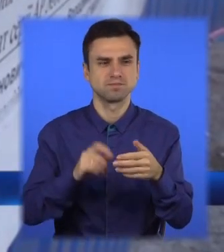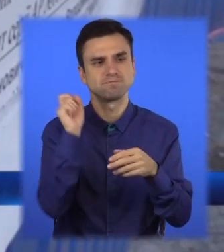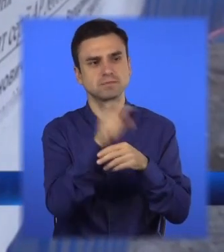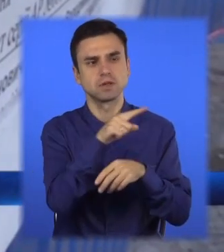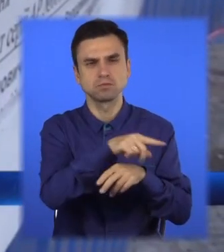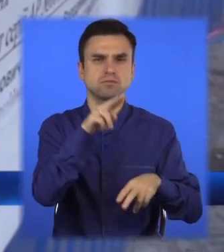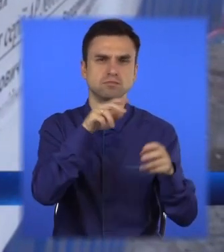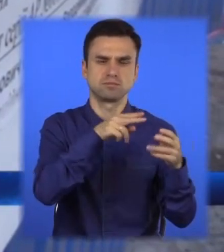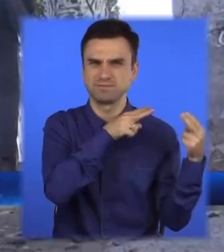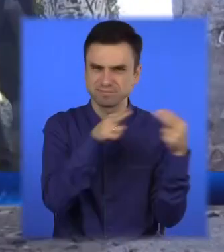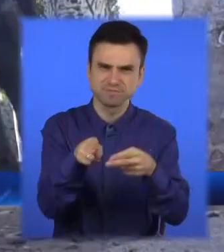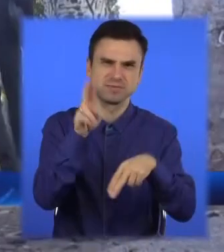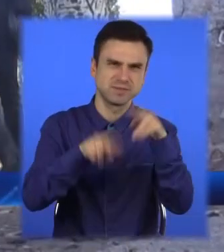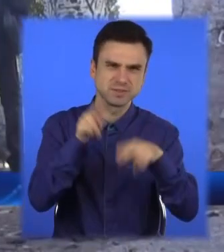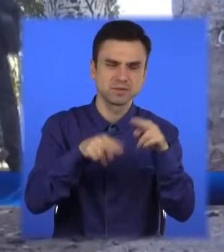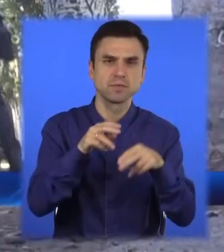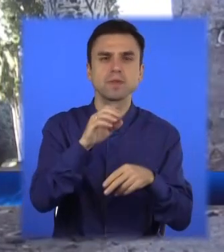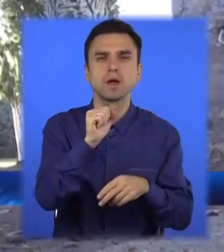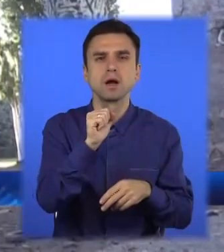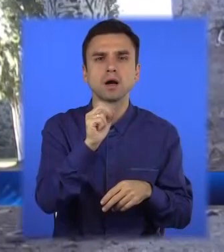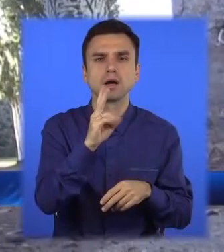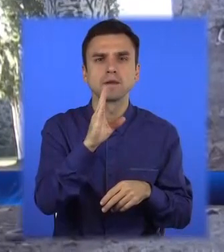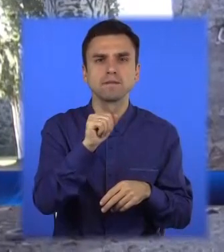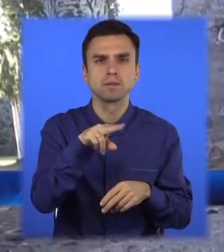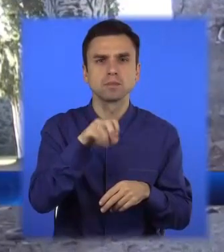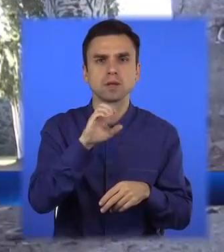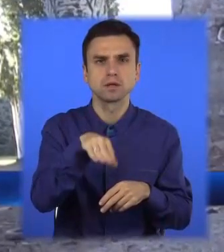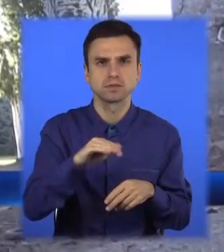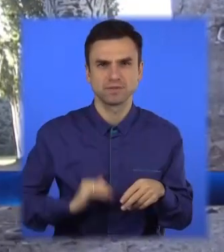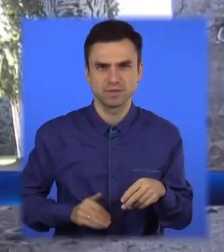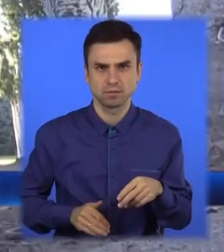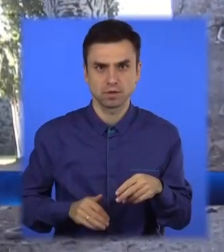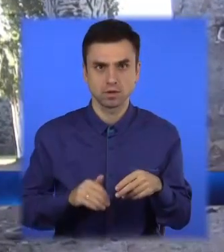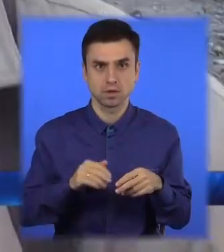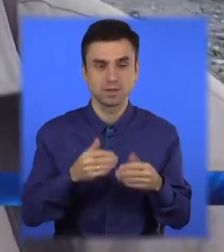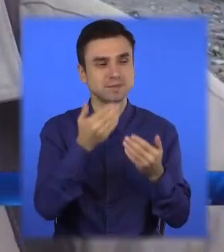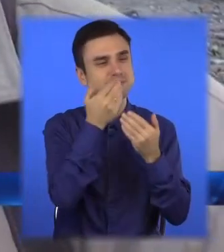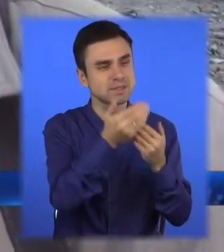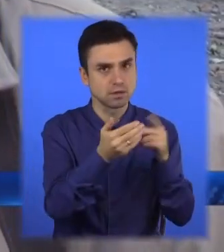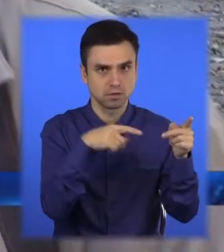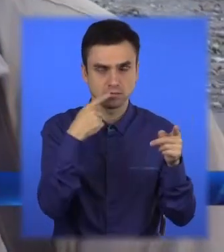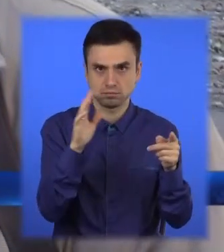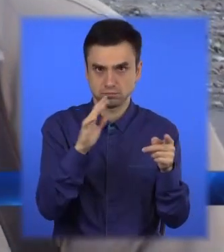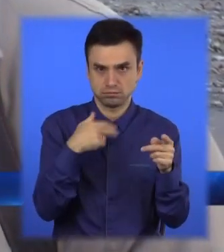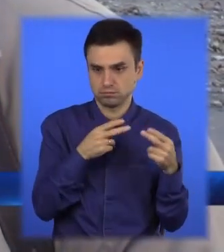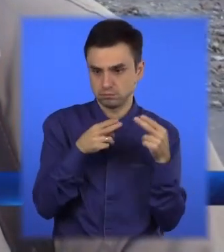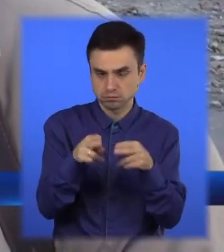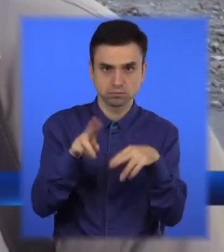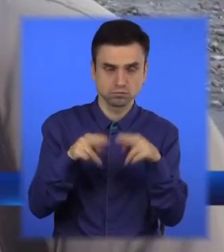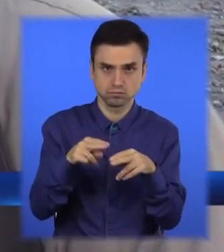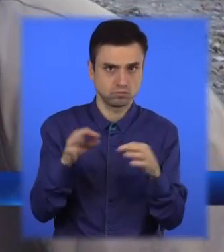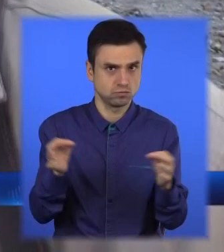якості генерального підрядника. Проте представники компанії говорять, не мають жодного стосунку до нового будівництва. І